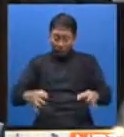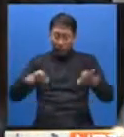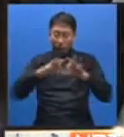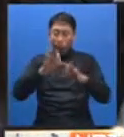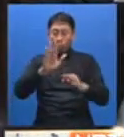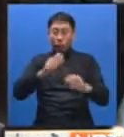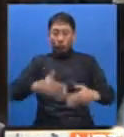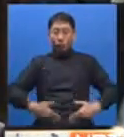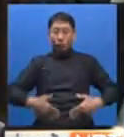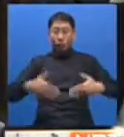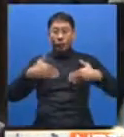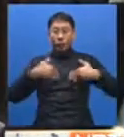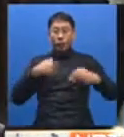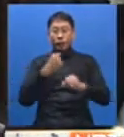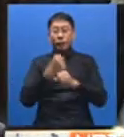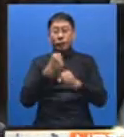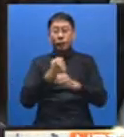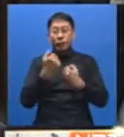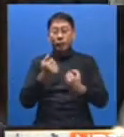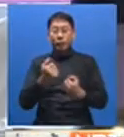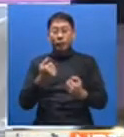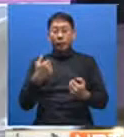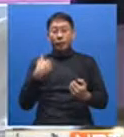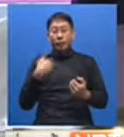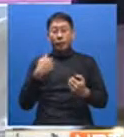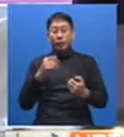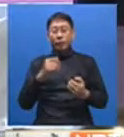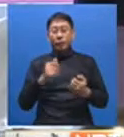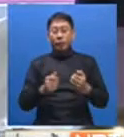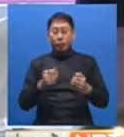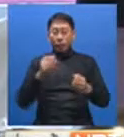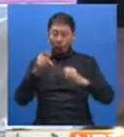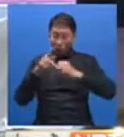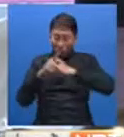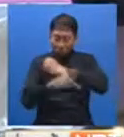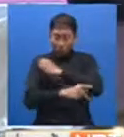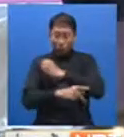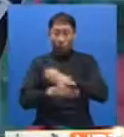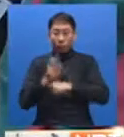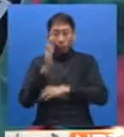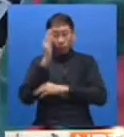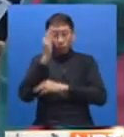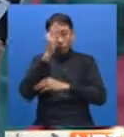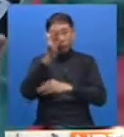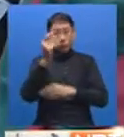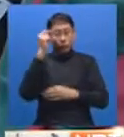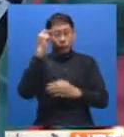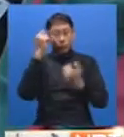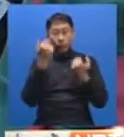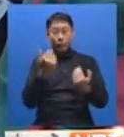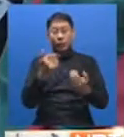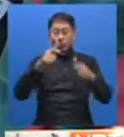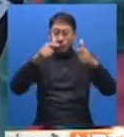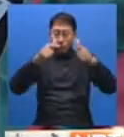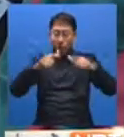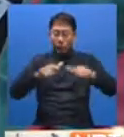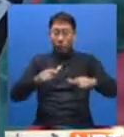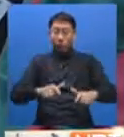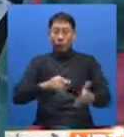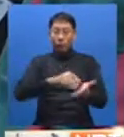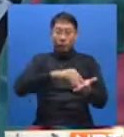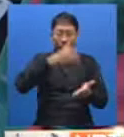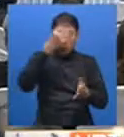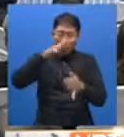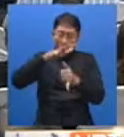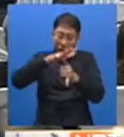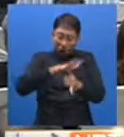พื่อปลูกฝังคุณธรรมไม่ให้เกิดมะเร็งร้ายเรื่องทุจริตคอร์รัปชันในภายภาคหน้าและต้องลดความเหลื่อมล้ำทางการศึกษาฐ